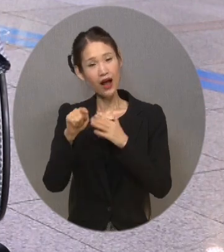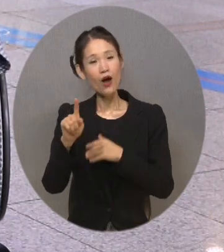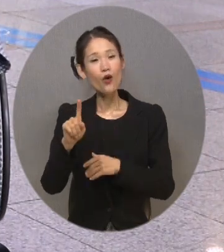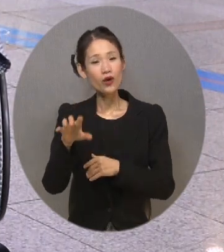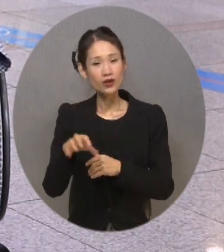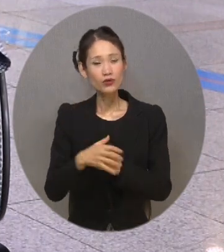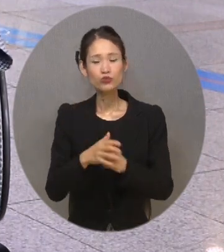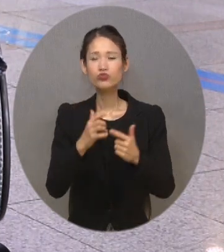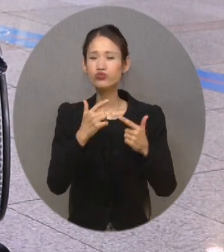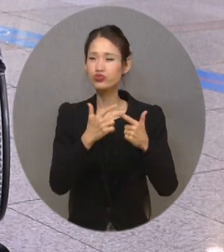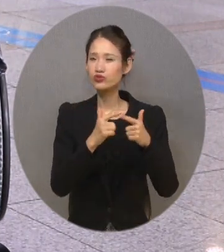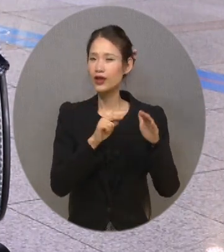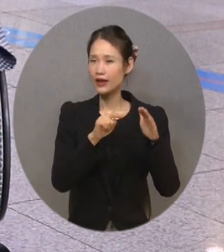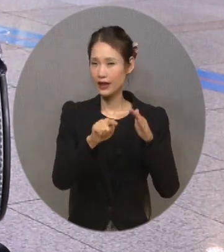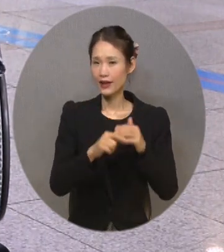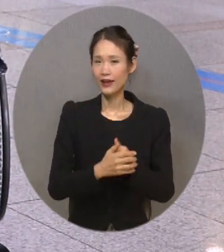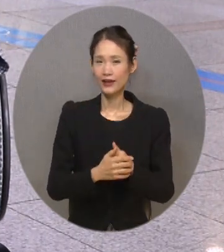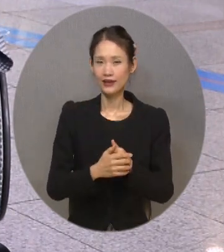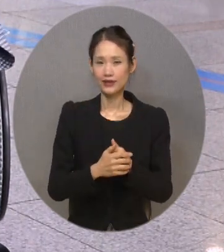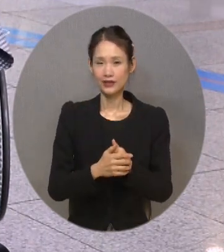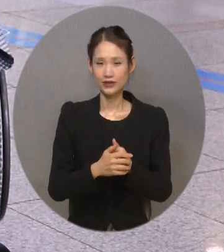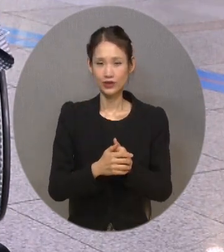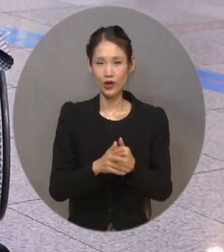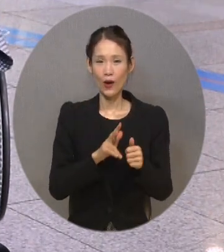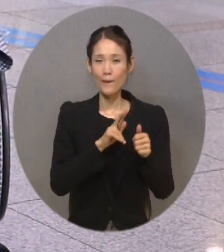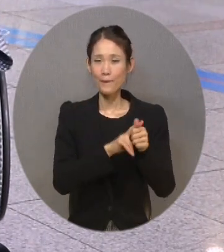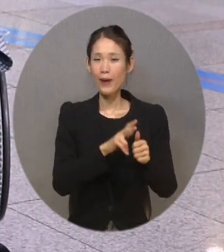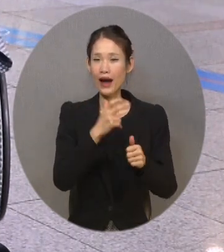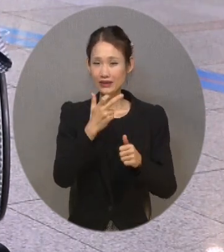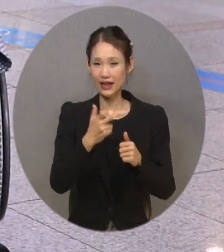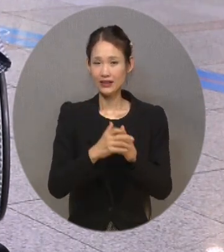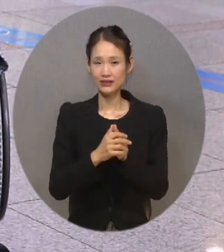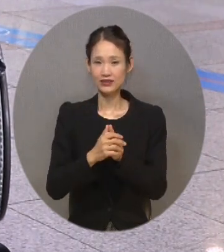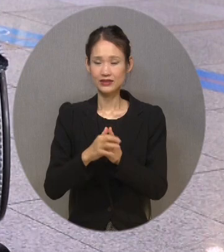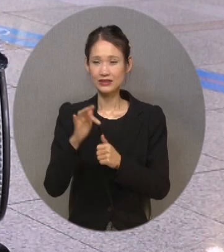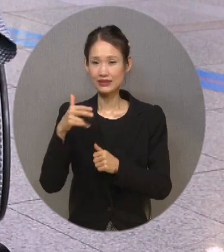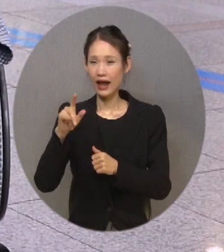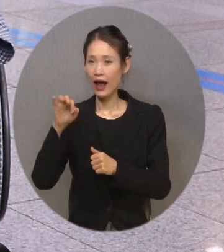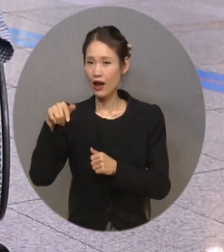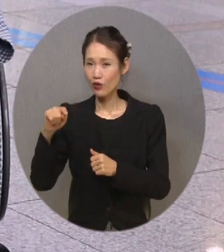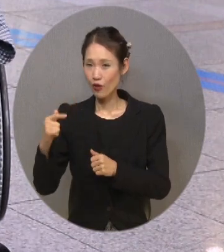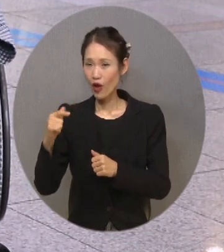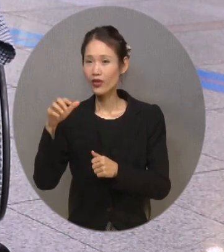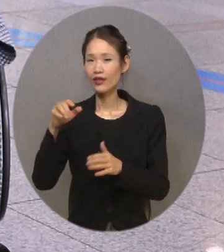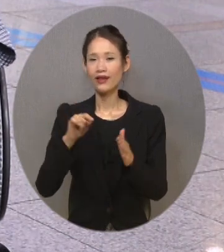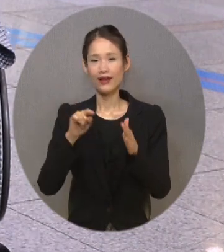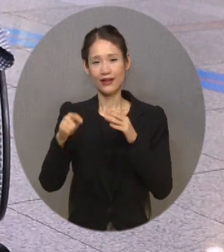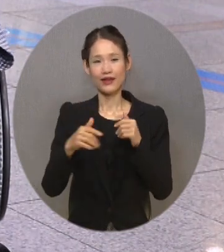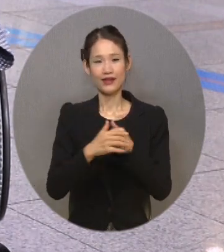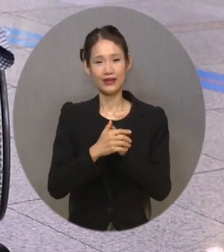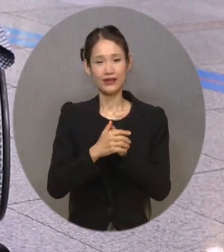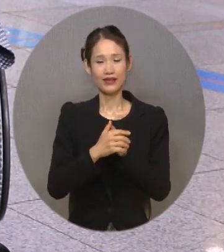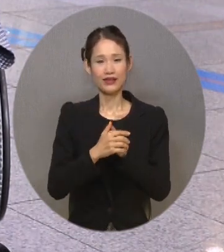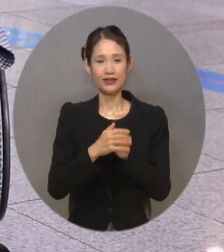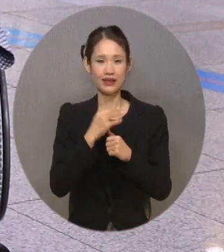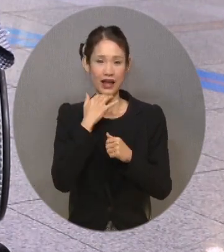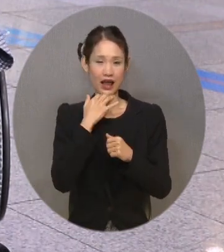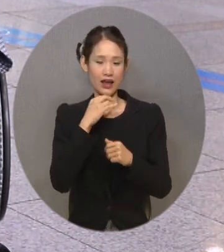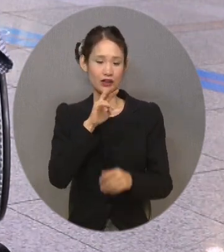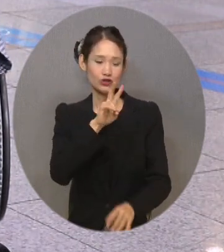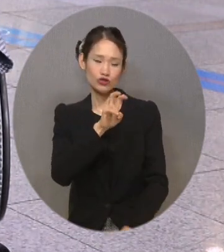갔었고, 그리고 부산에서 마산도 가고 창원도 가고 막 이랬었거든. 그때가 따져보니까 한